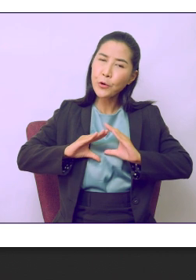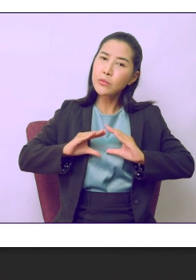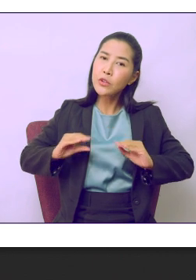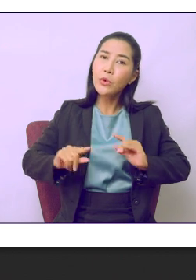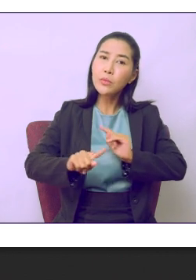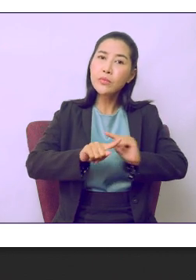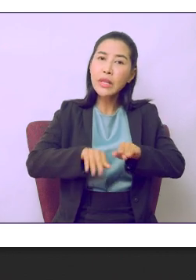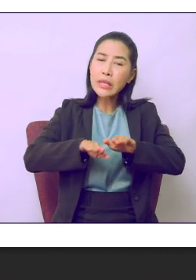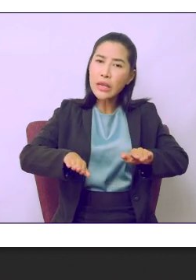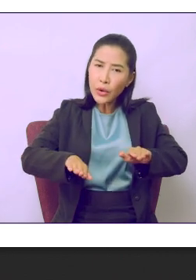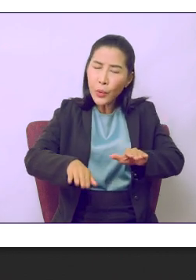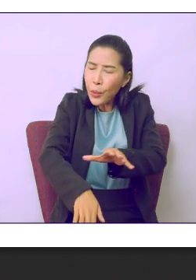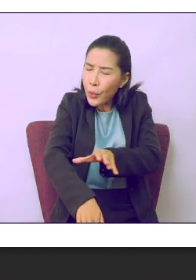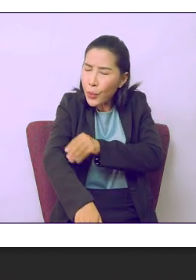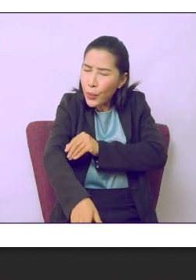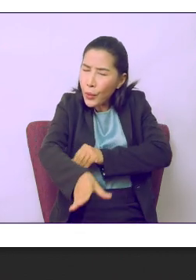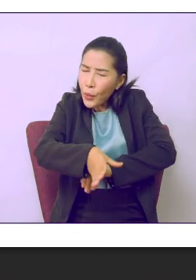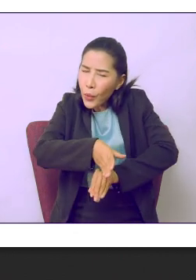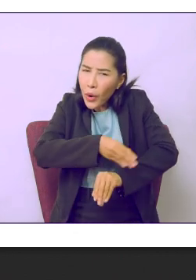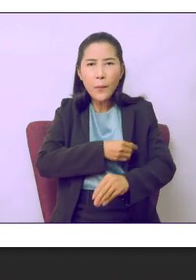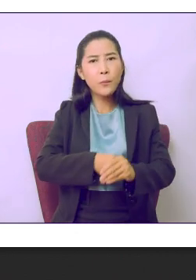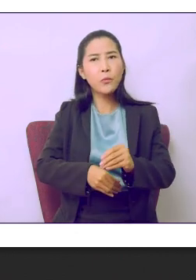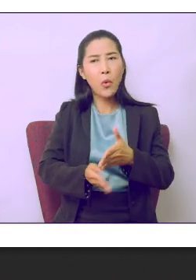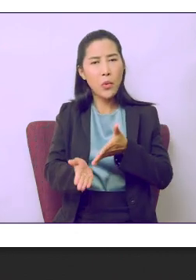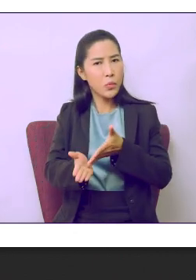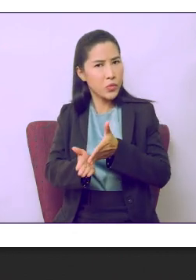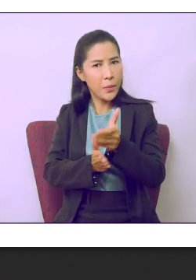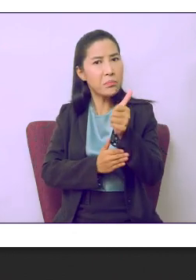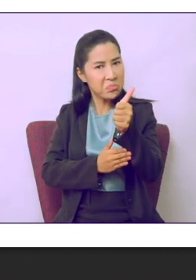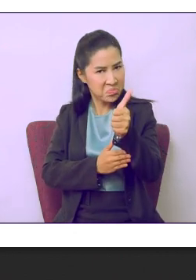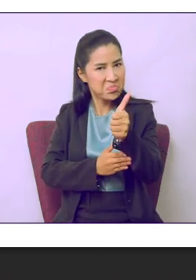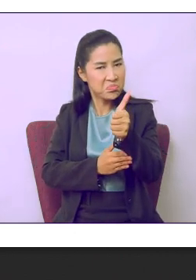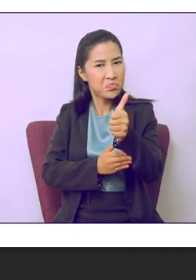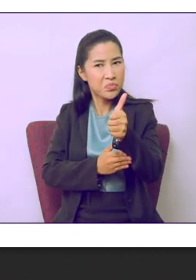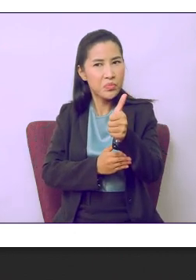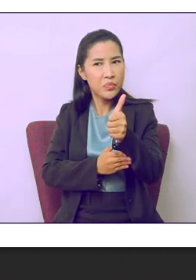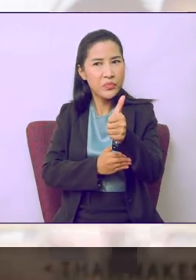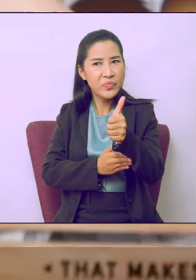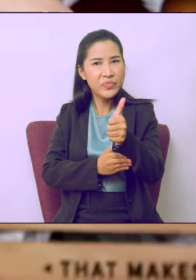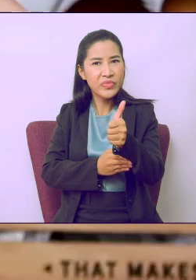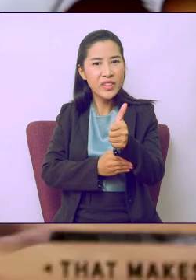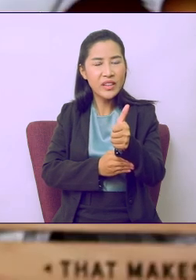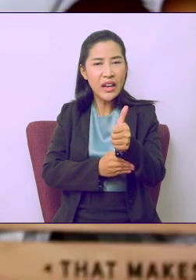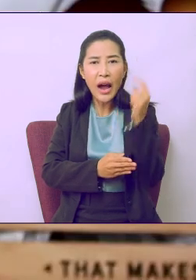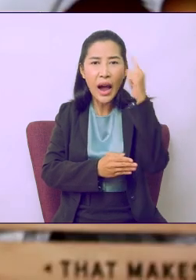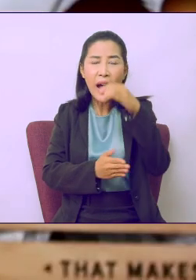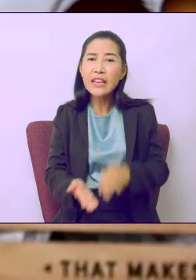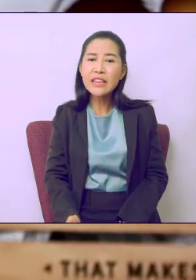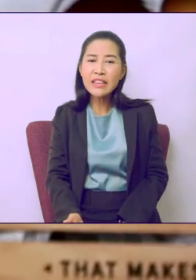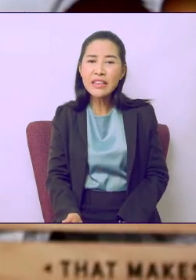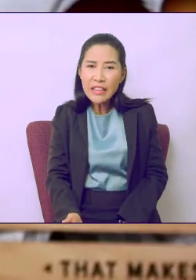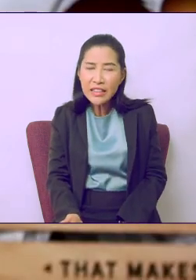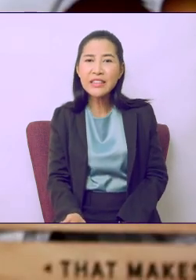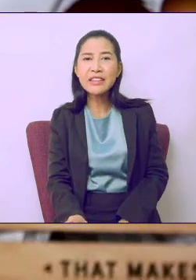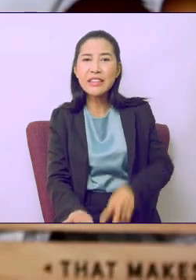แล้วก็เด็กยังได้สัมผัสความสำเร็จสำคัญนะผมชอบใช้ challengน่ะกับน้องๆอย่างเช่นยืนขาเดียวอ่ะใครทำได้คนนั้น